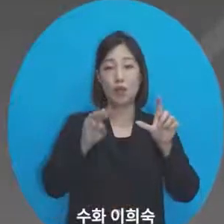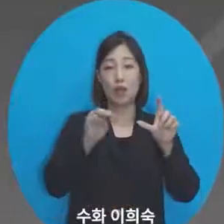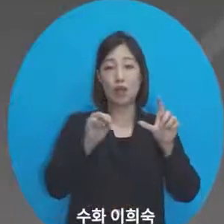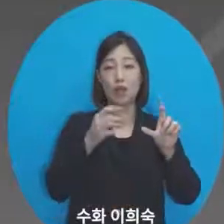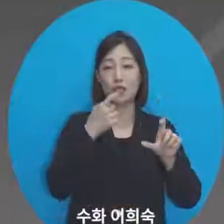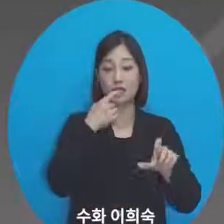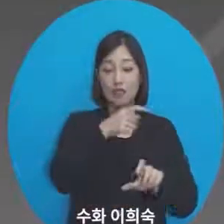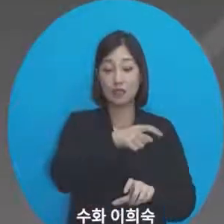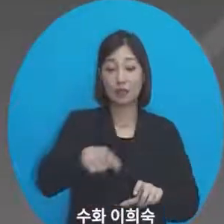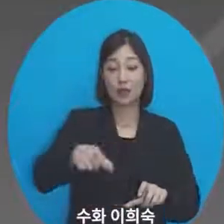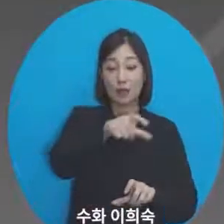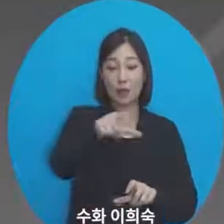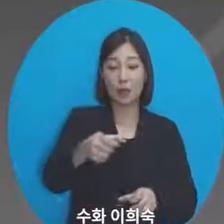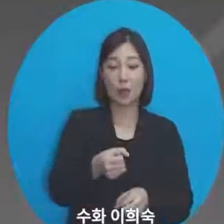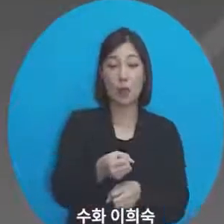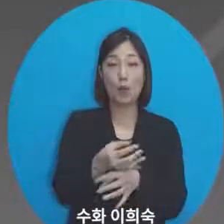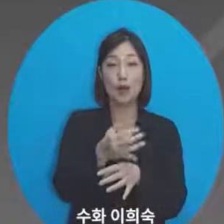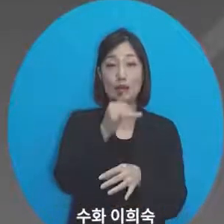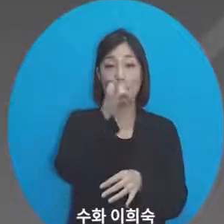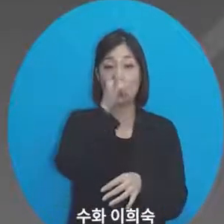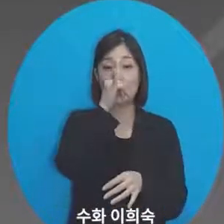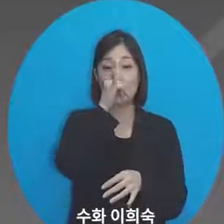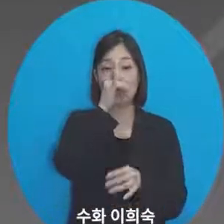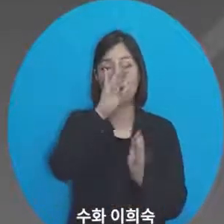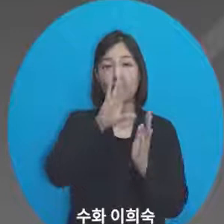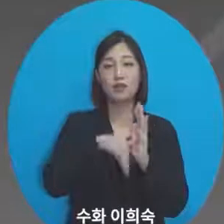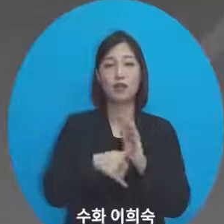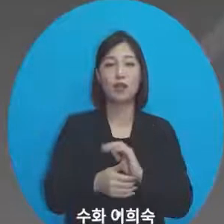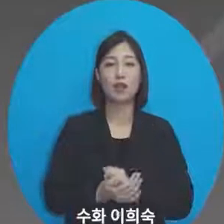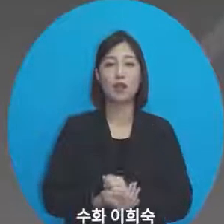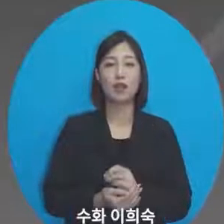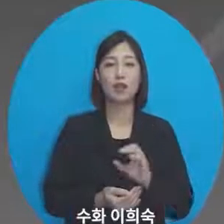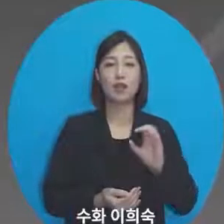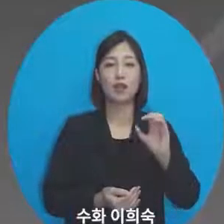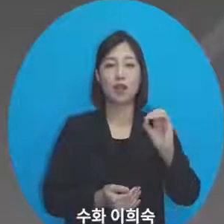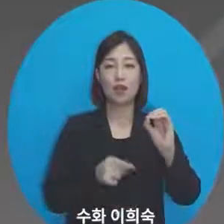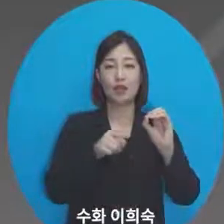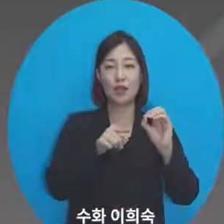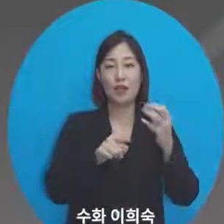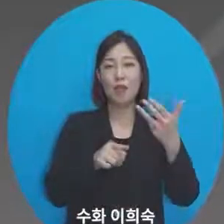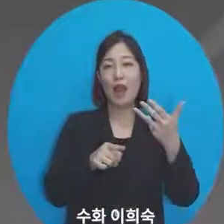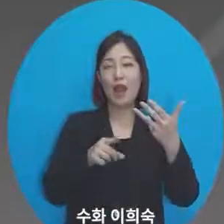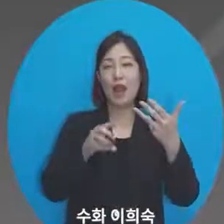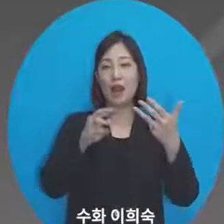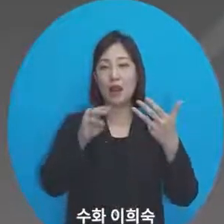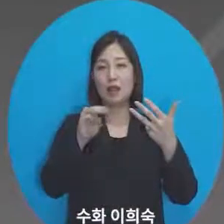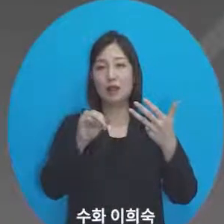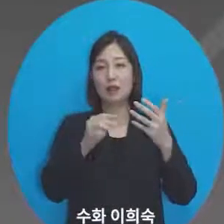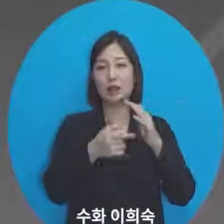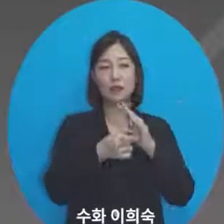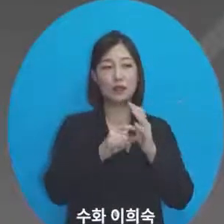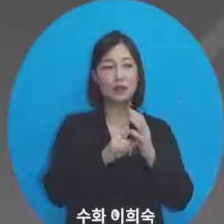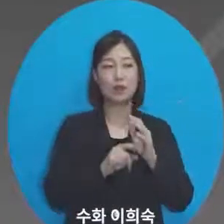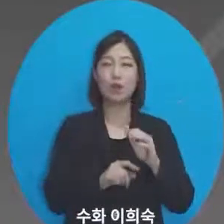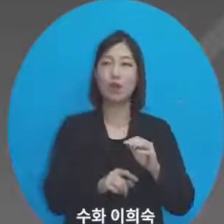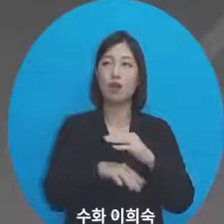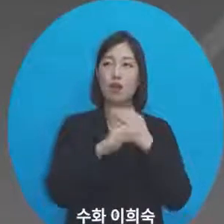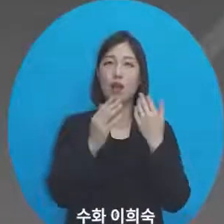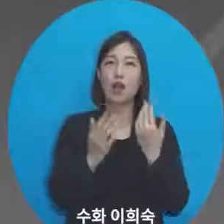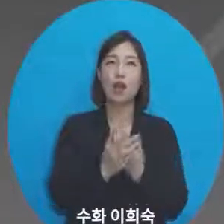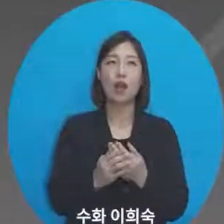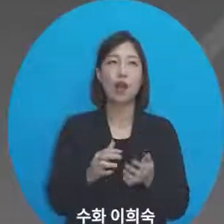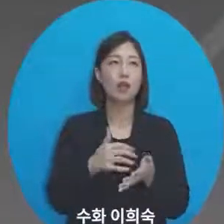경우에는 7초에 15초를 0.8초로 나눈 값을 더해서 총 26초로 규정을 하고